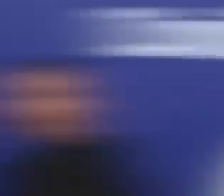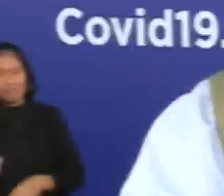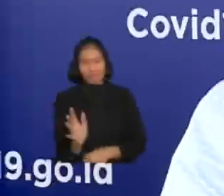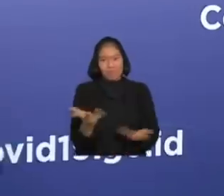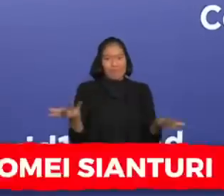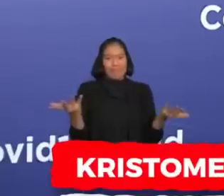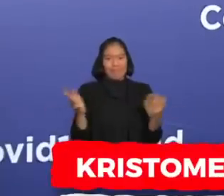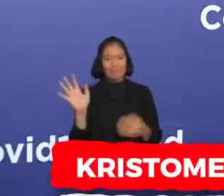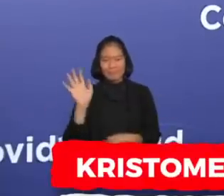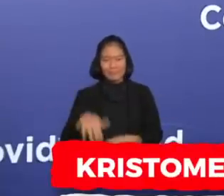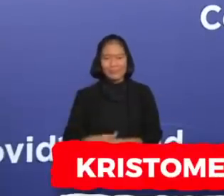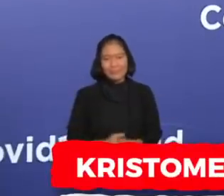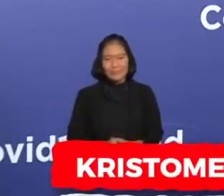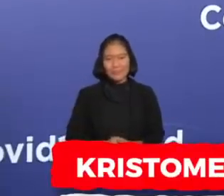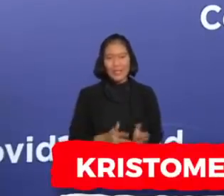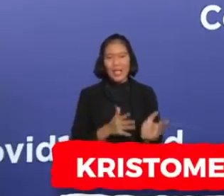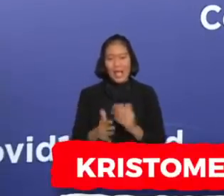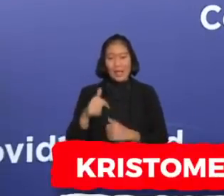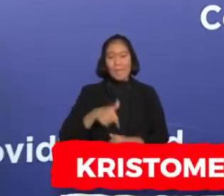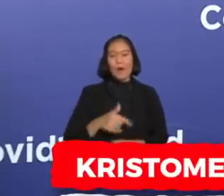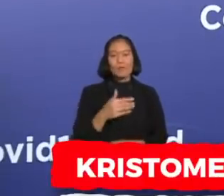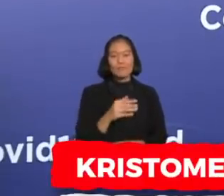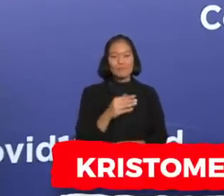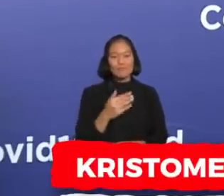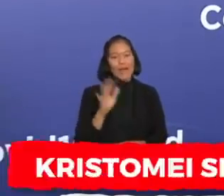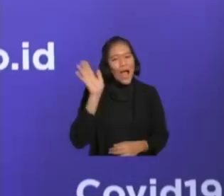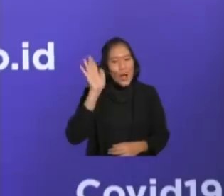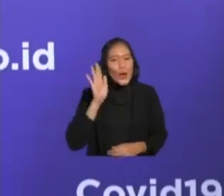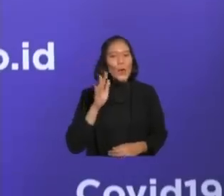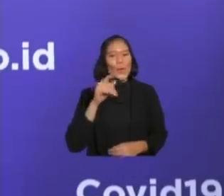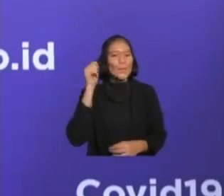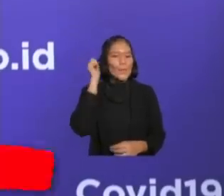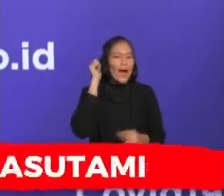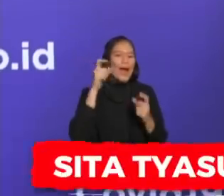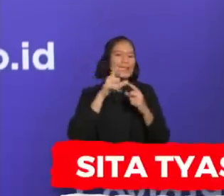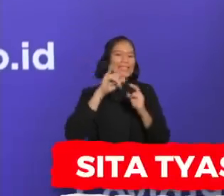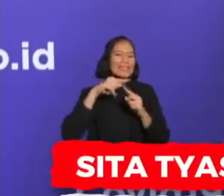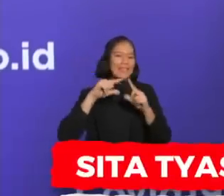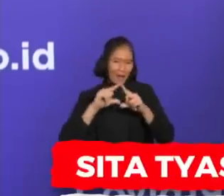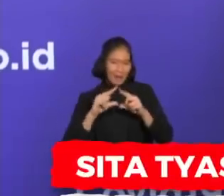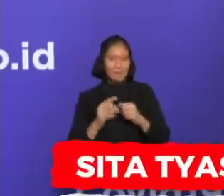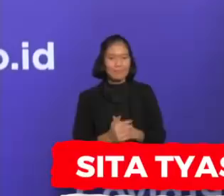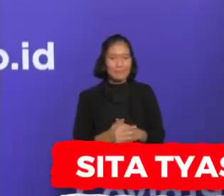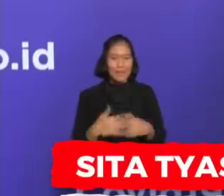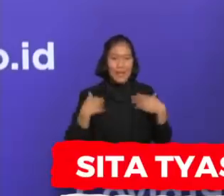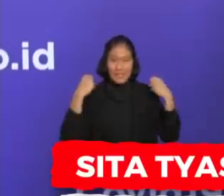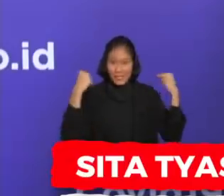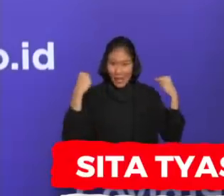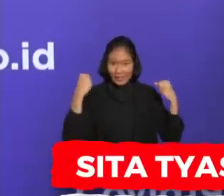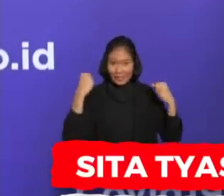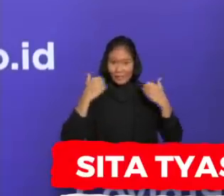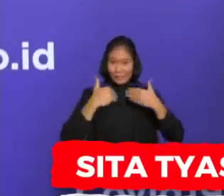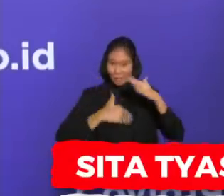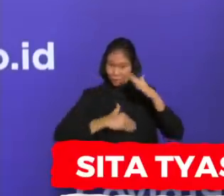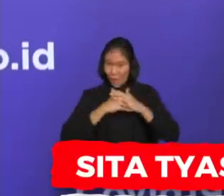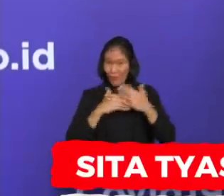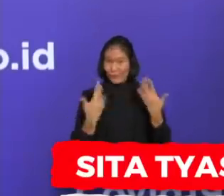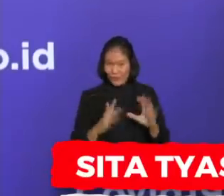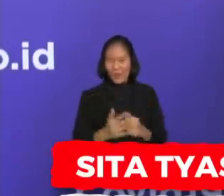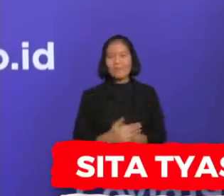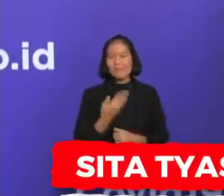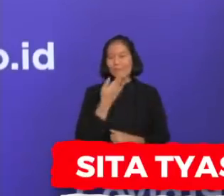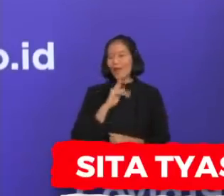lihat Gem akan menyapa bahsid Agung Mbak apa kabar mbak Gimana udah sehat 100% sedang